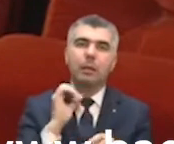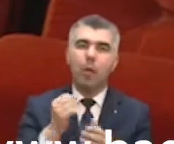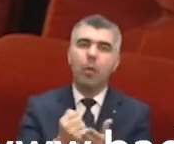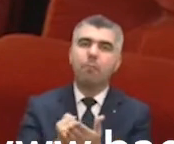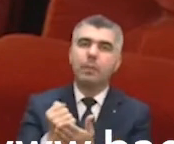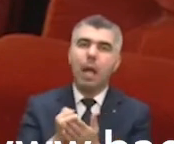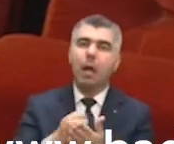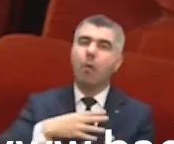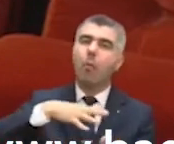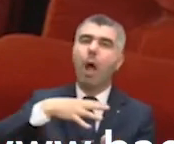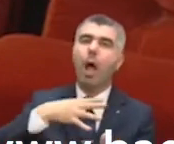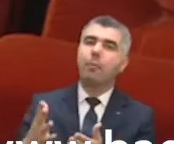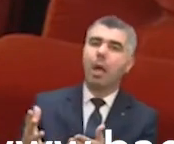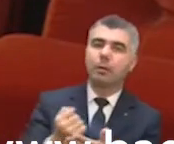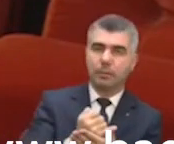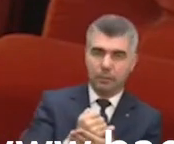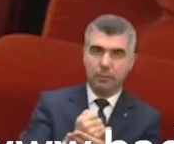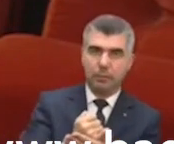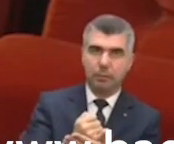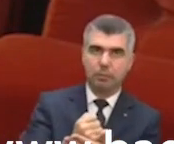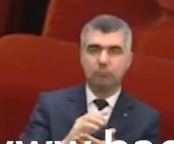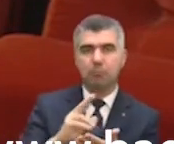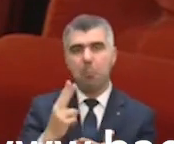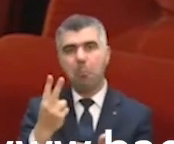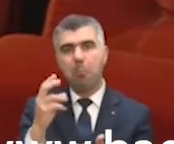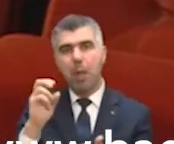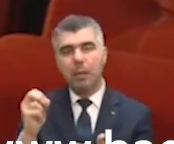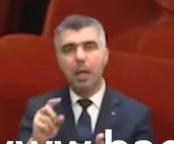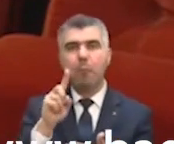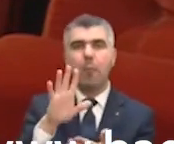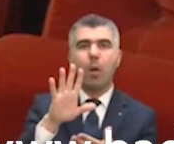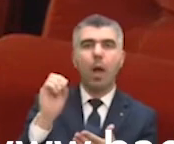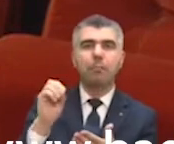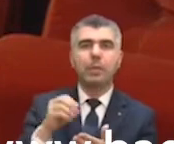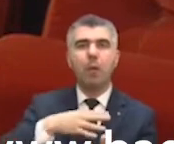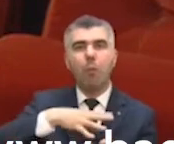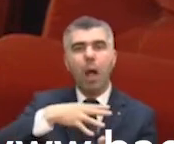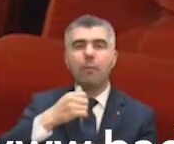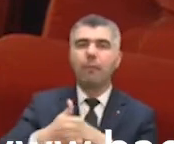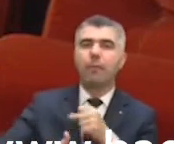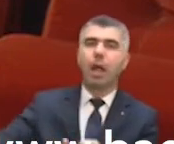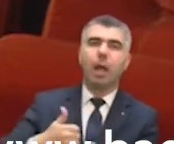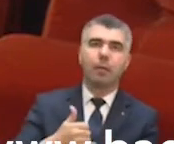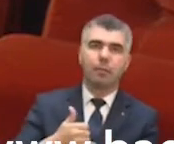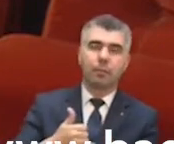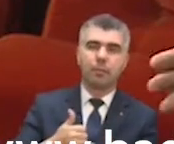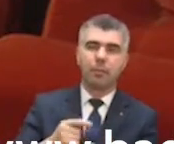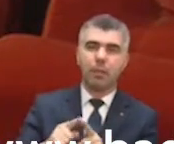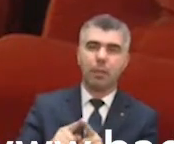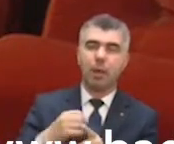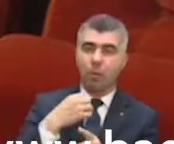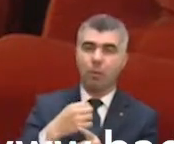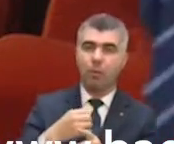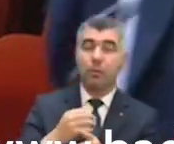الامتحان عاد يكون محامي. وغادي تكون واحد 200-150 محامي في السنة، ما كانش كثر. هذا الأمور غتزير شي شوية،